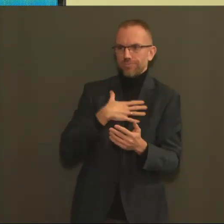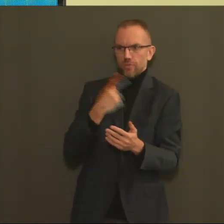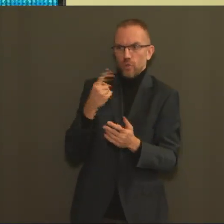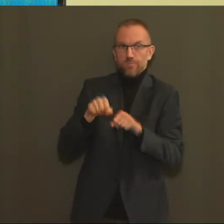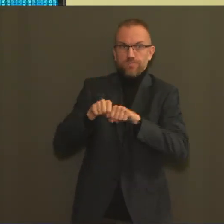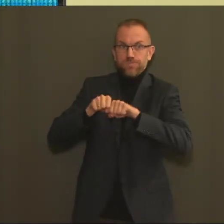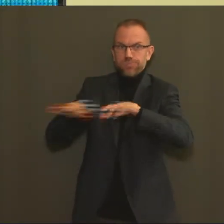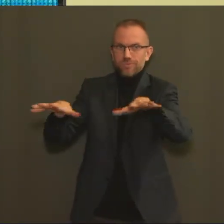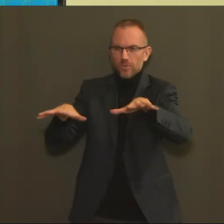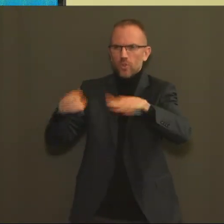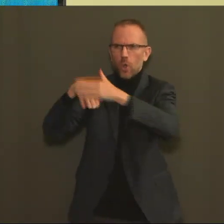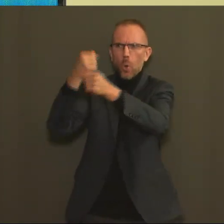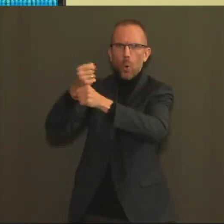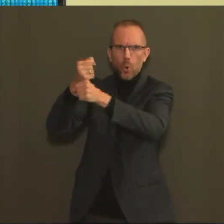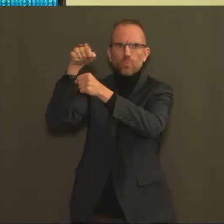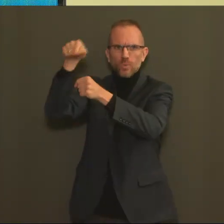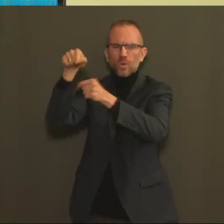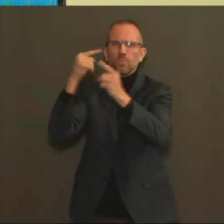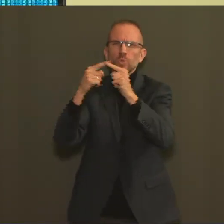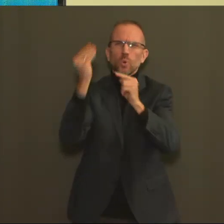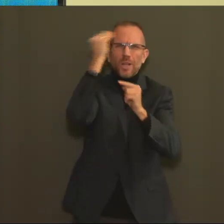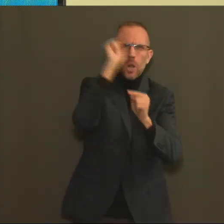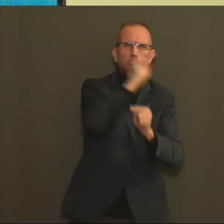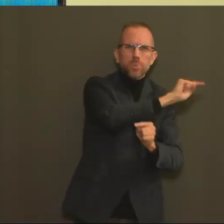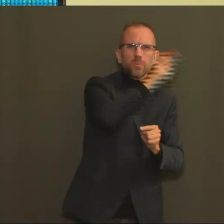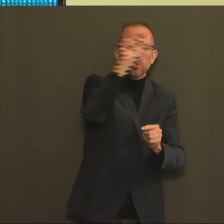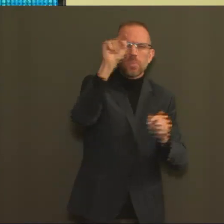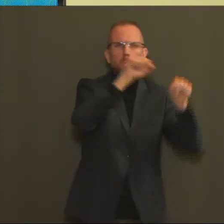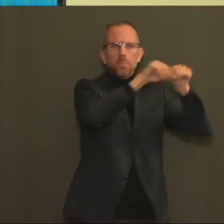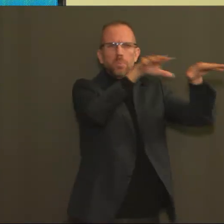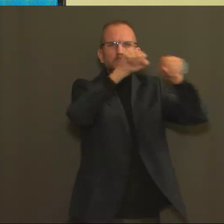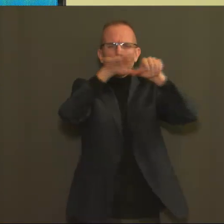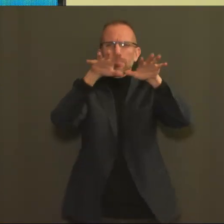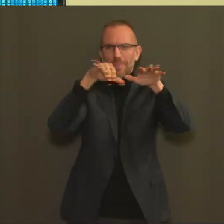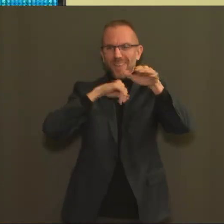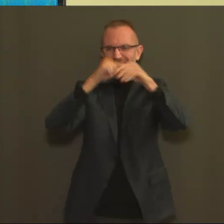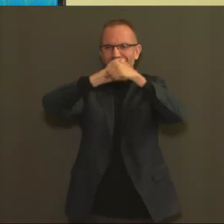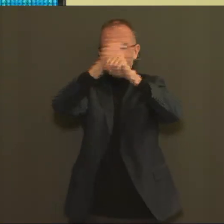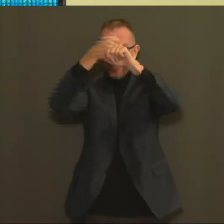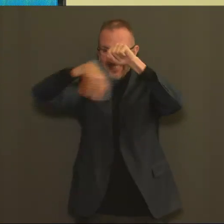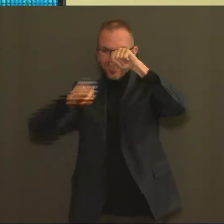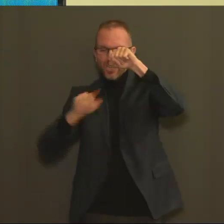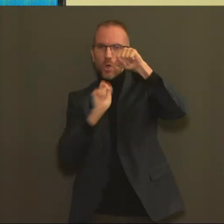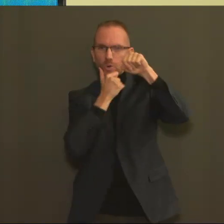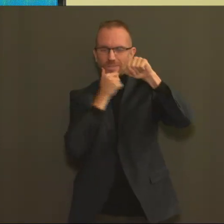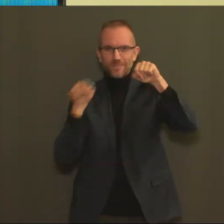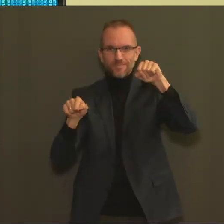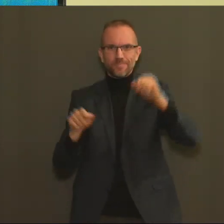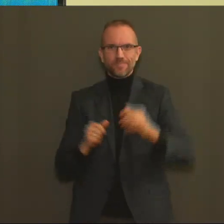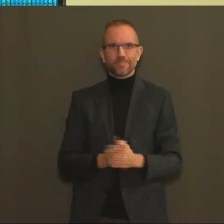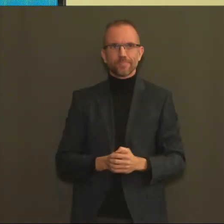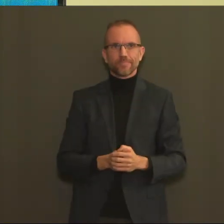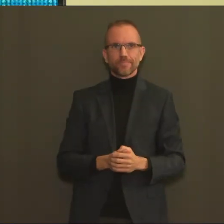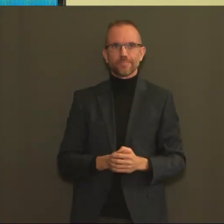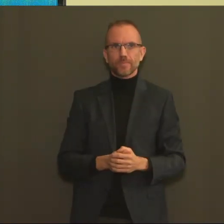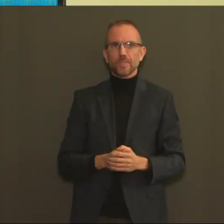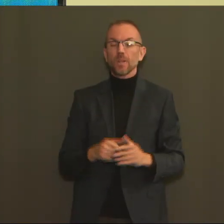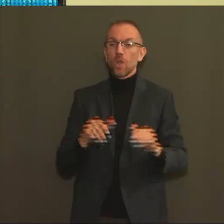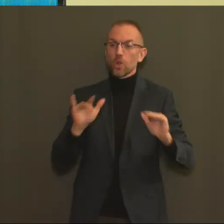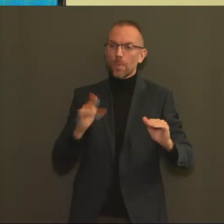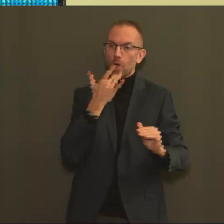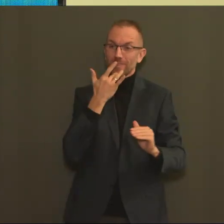kimkes ik er zo goed rossellini is ik al door de wet anciaux aparte soort zich voor je specifieke